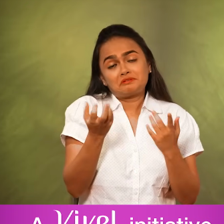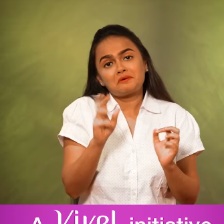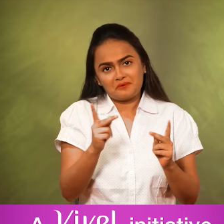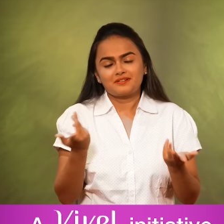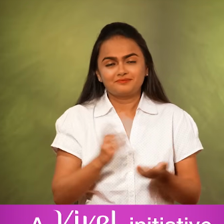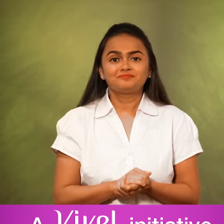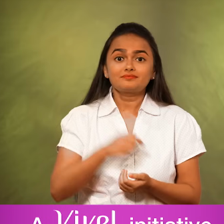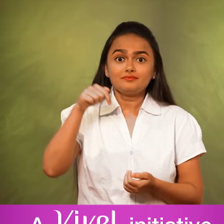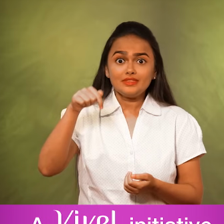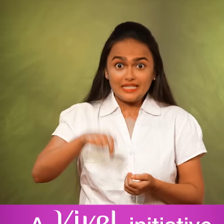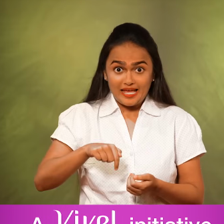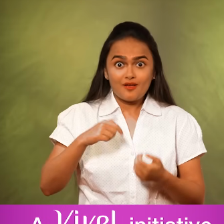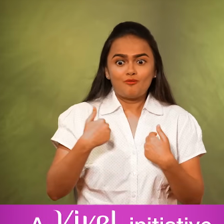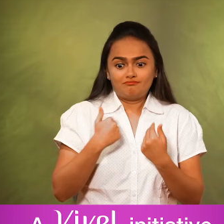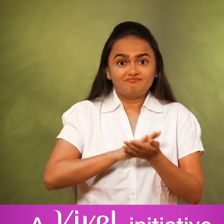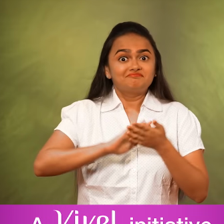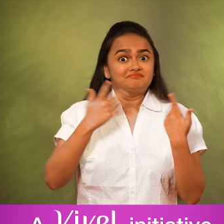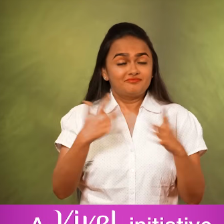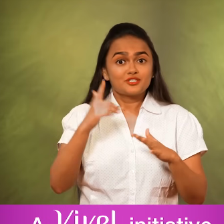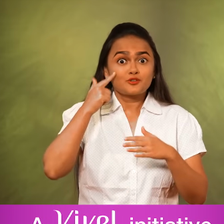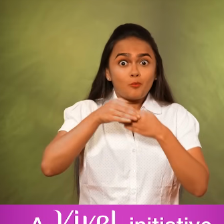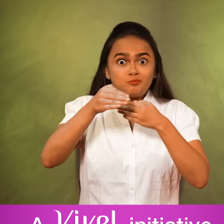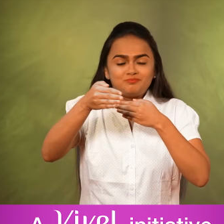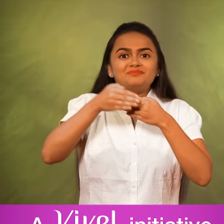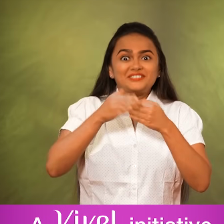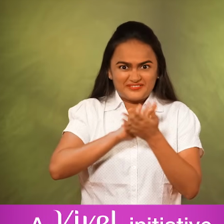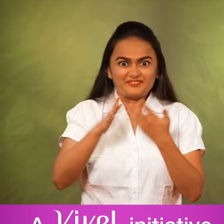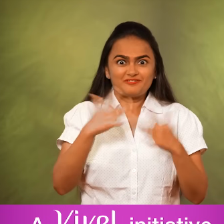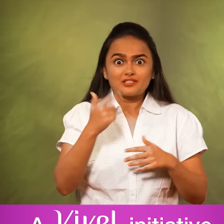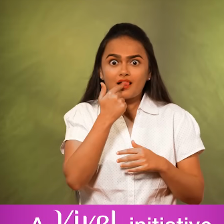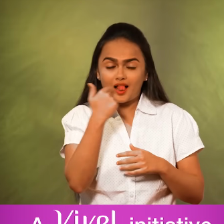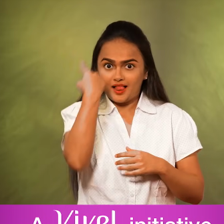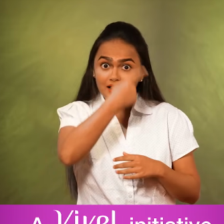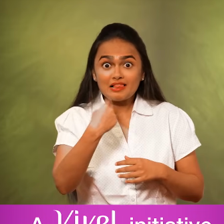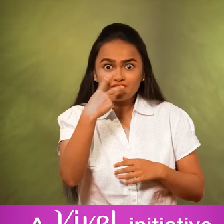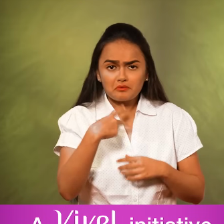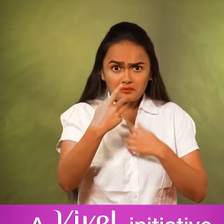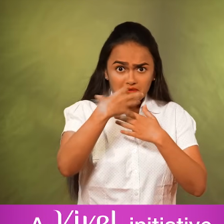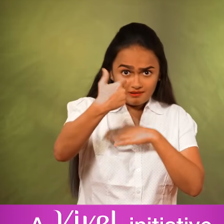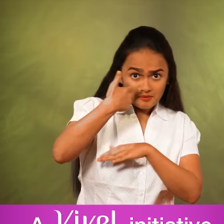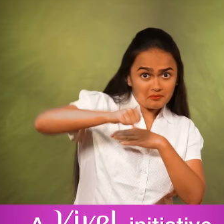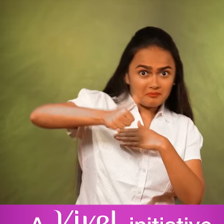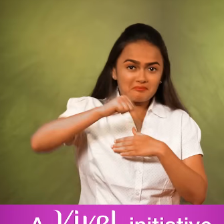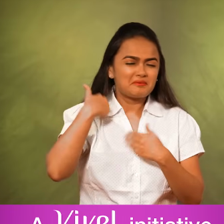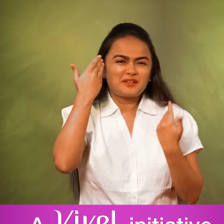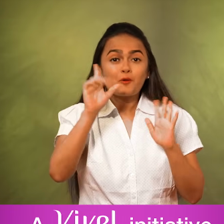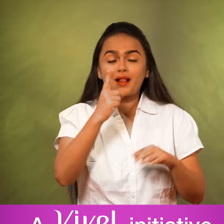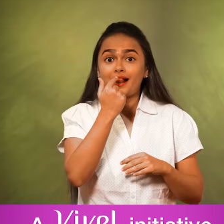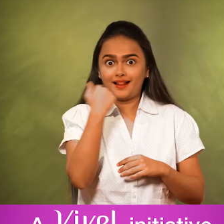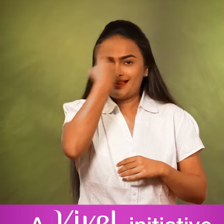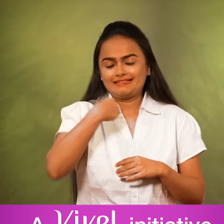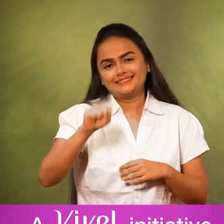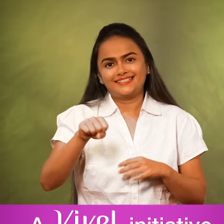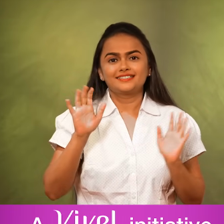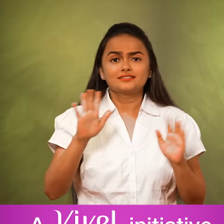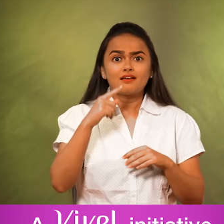really nice option. Now that I am done with my depuffing, मेरा फेस पूरा रेड हो गया होगा. I don't know if the camera is